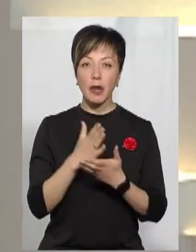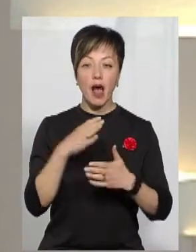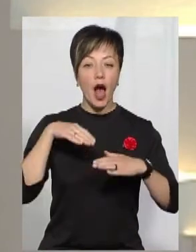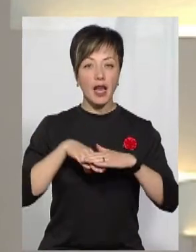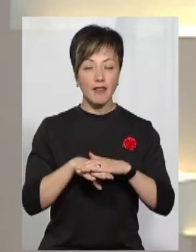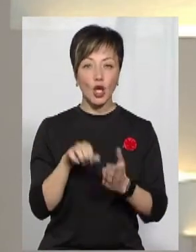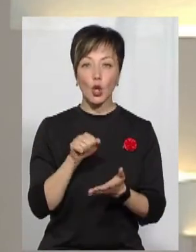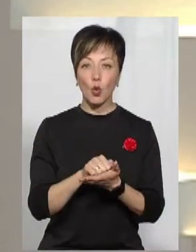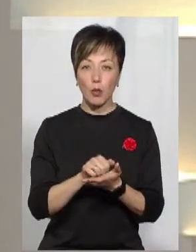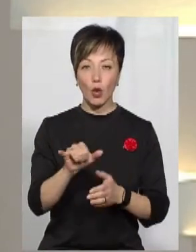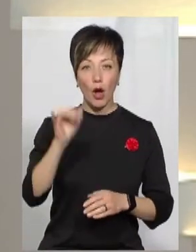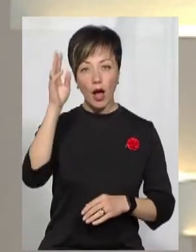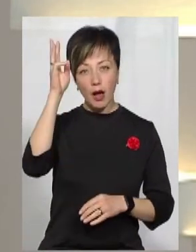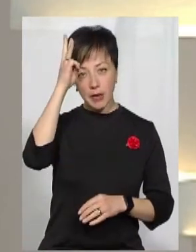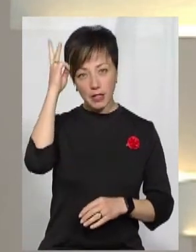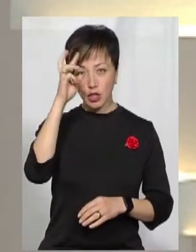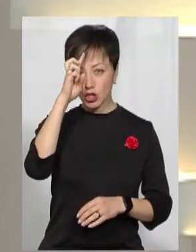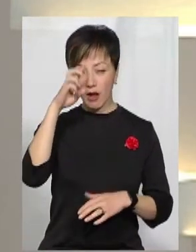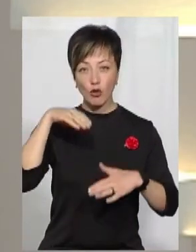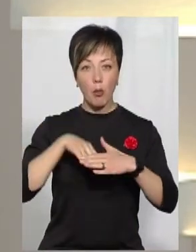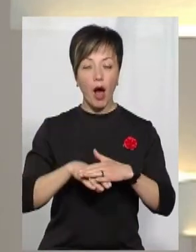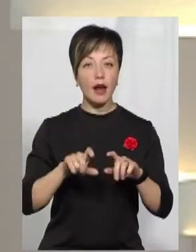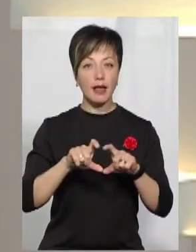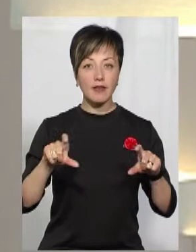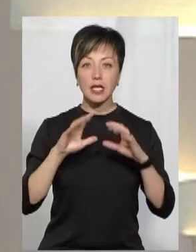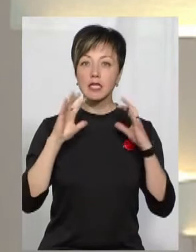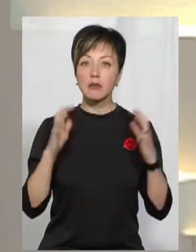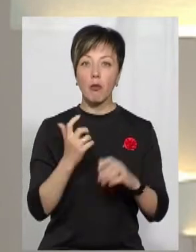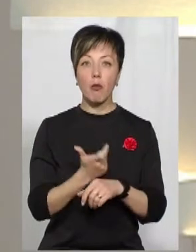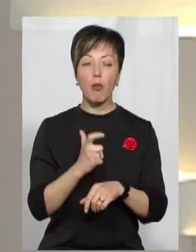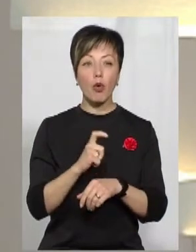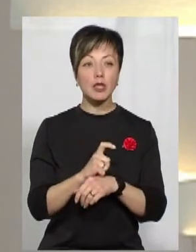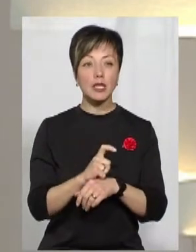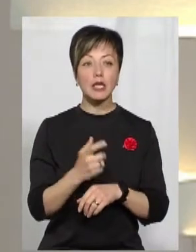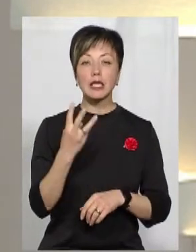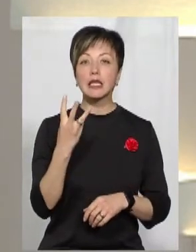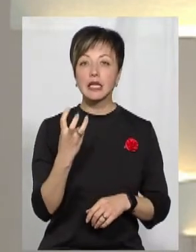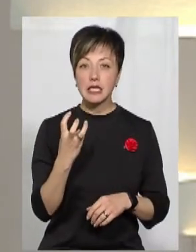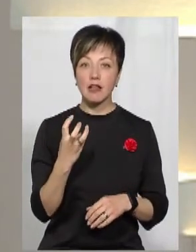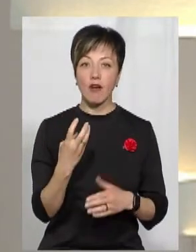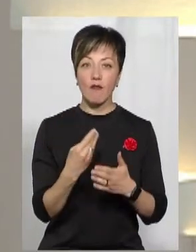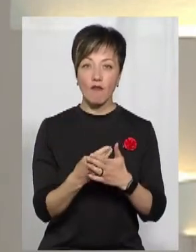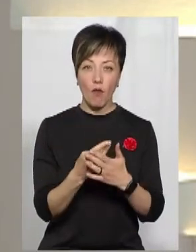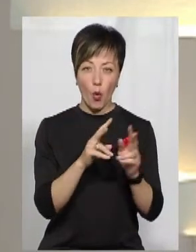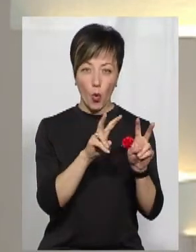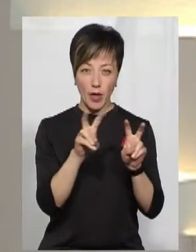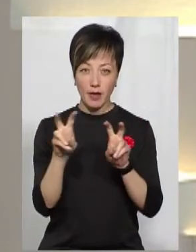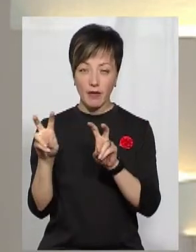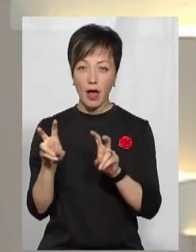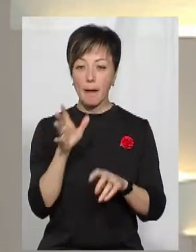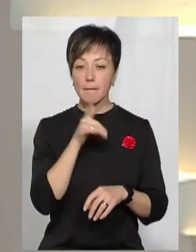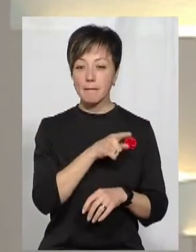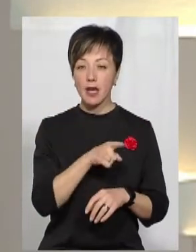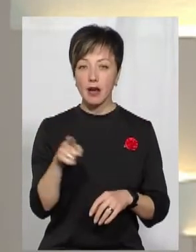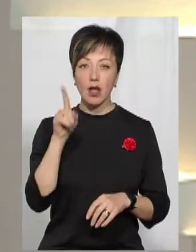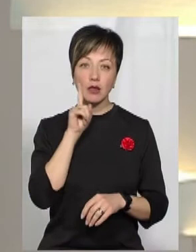документи. У Хмельницькому державному архіві зберігається понад 300 фондів періоду